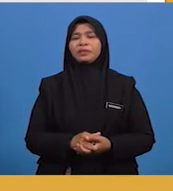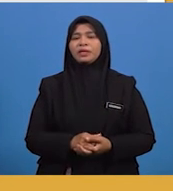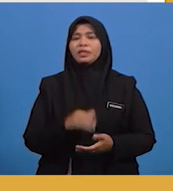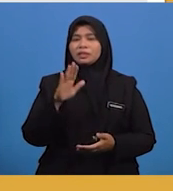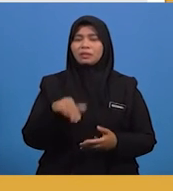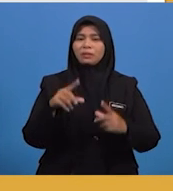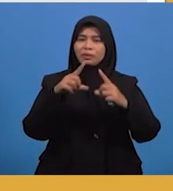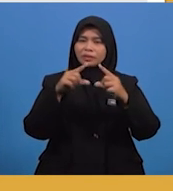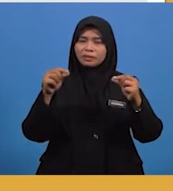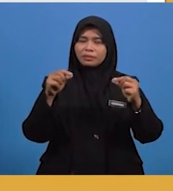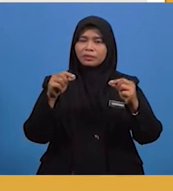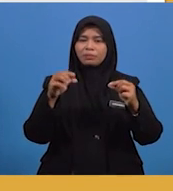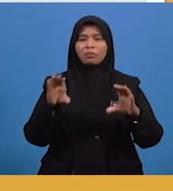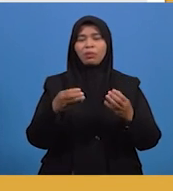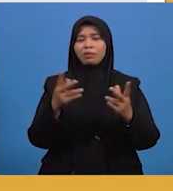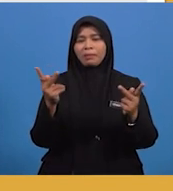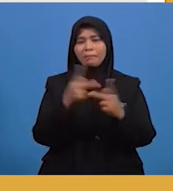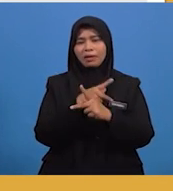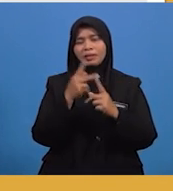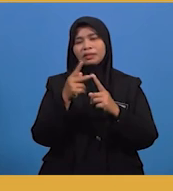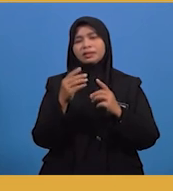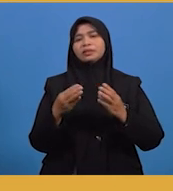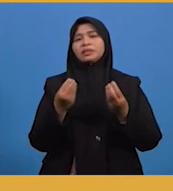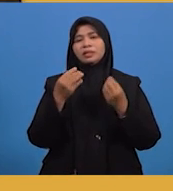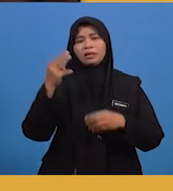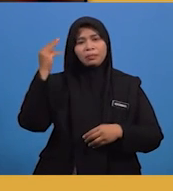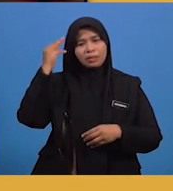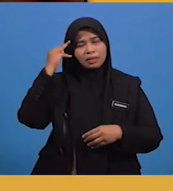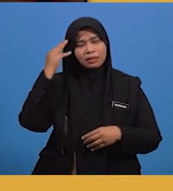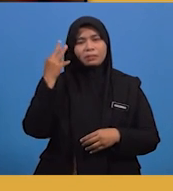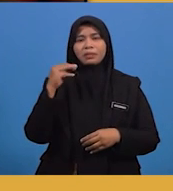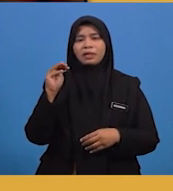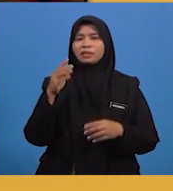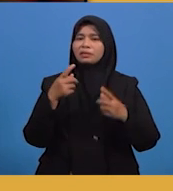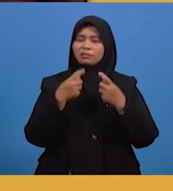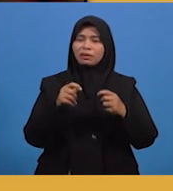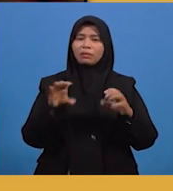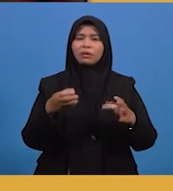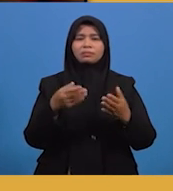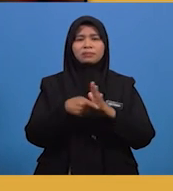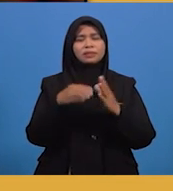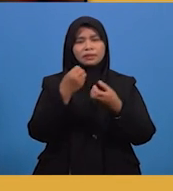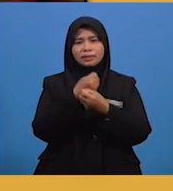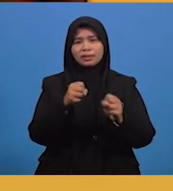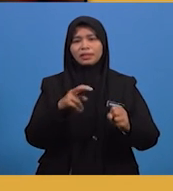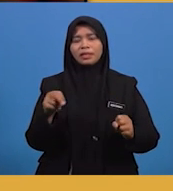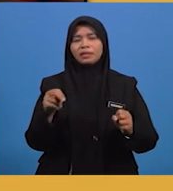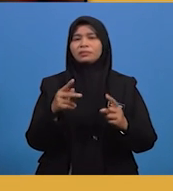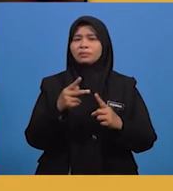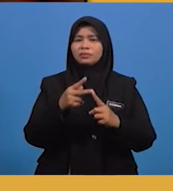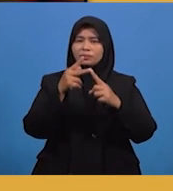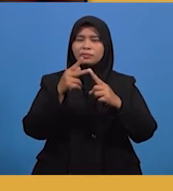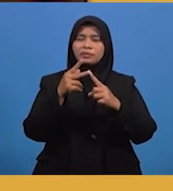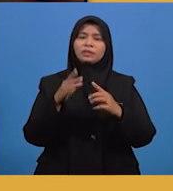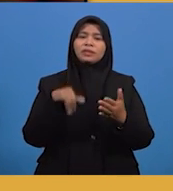Jepun melancarkan perang ke atas tanah Melayu, mereka telah membuat persediaan khusus,